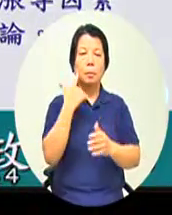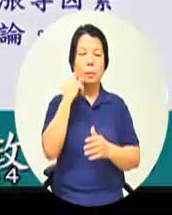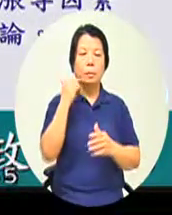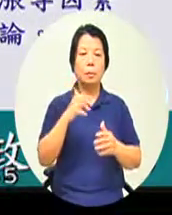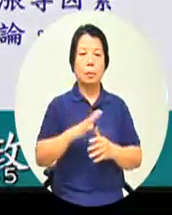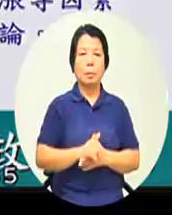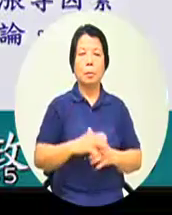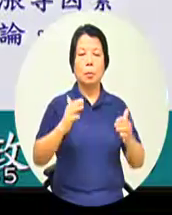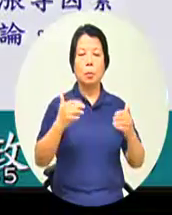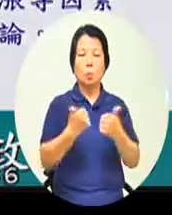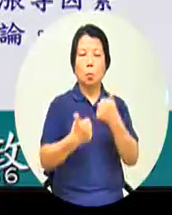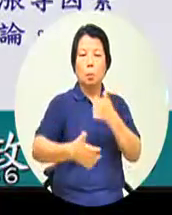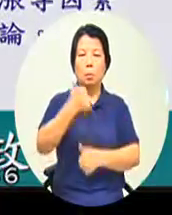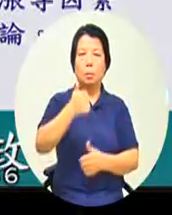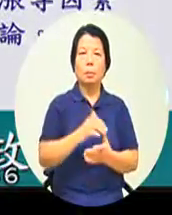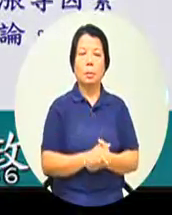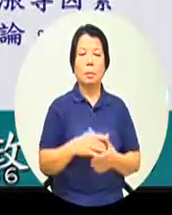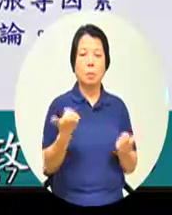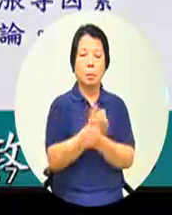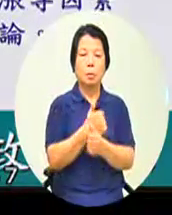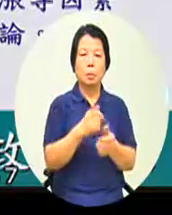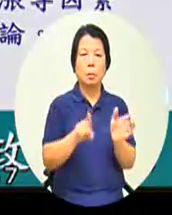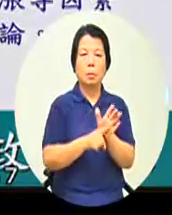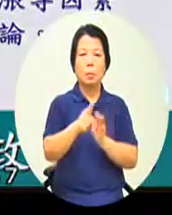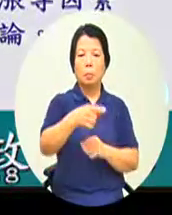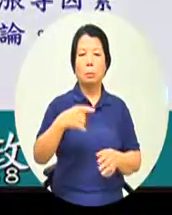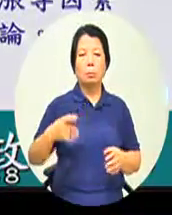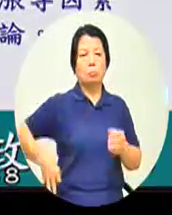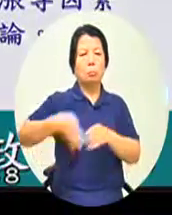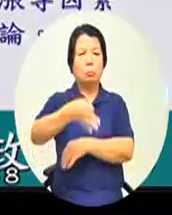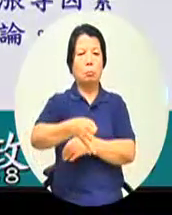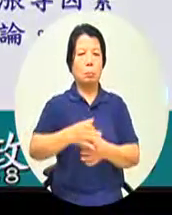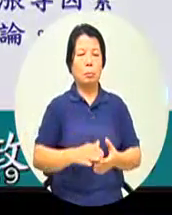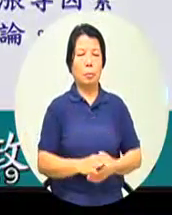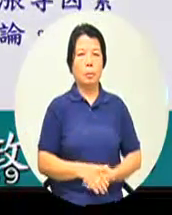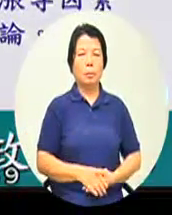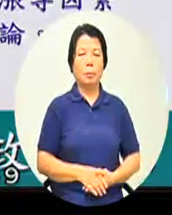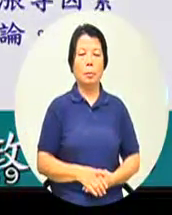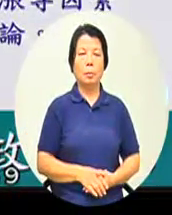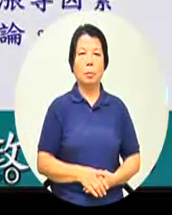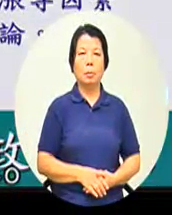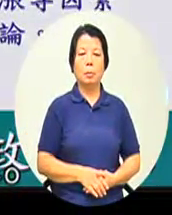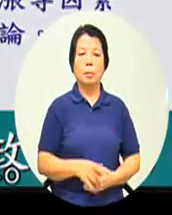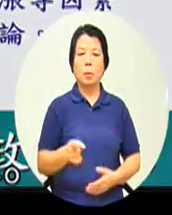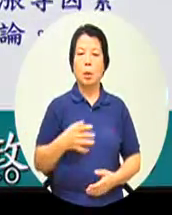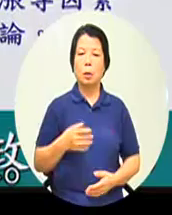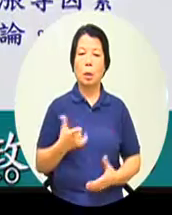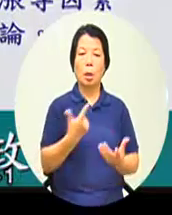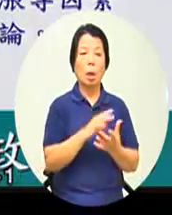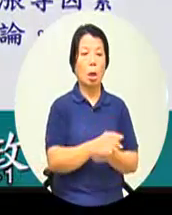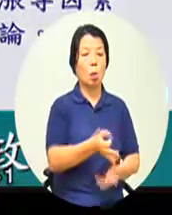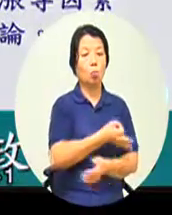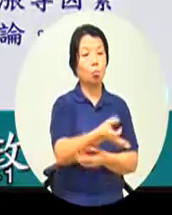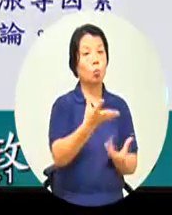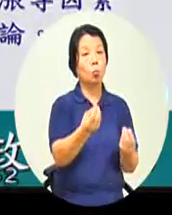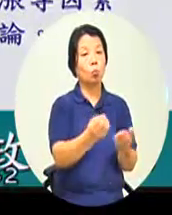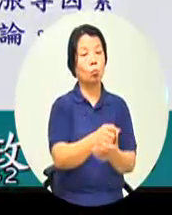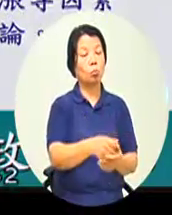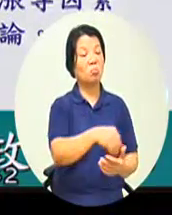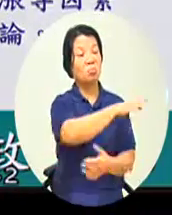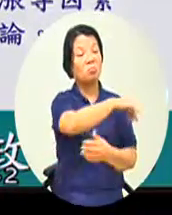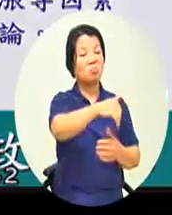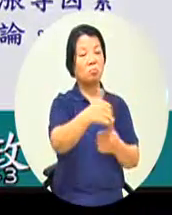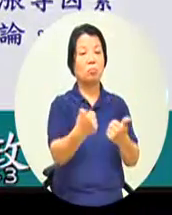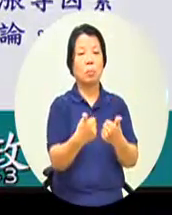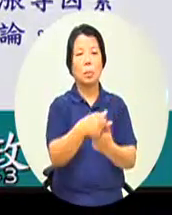啊，家长代表啊，出钱啊。你那个那没有出钱的，你叫他来开什么会呢？共